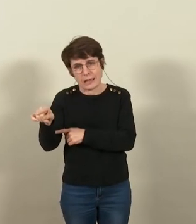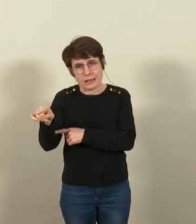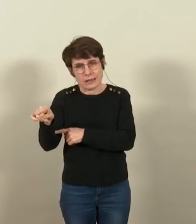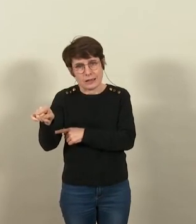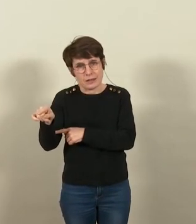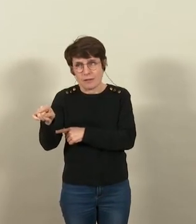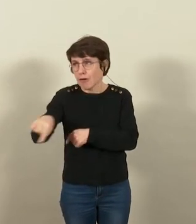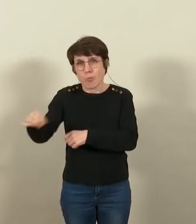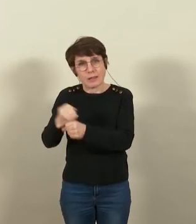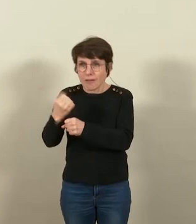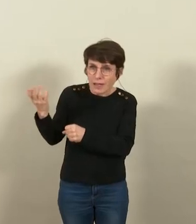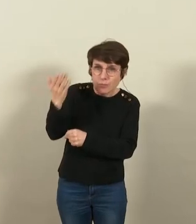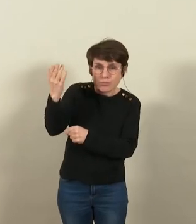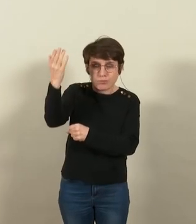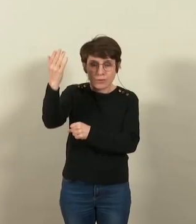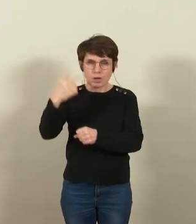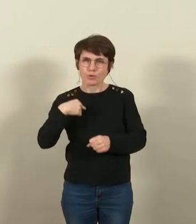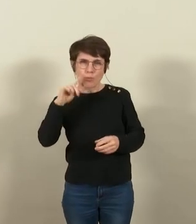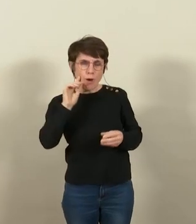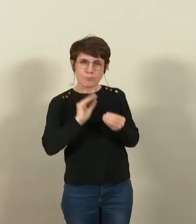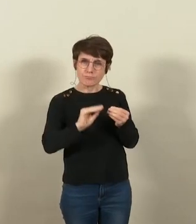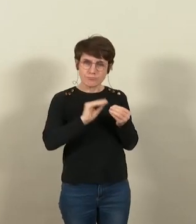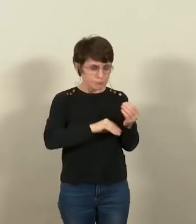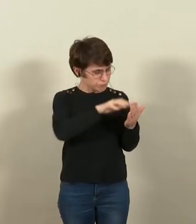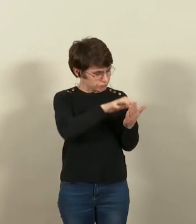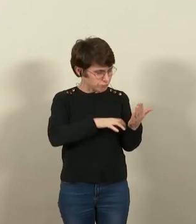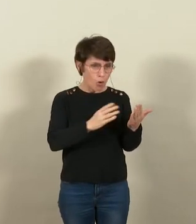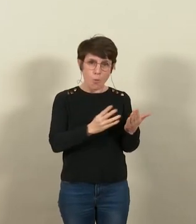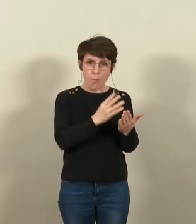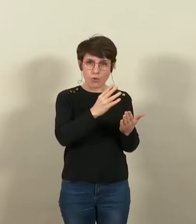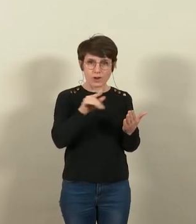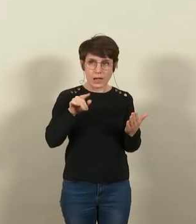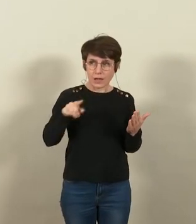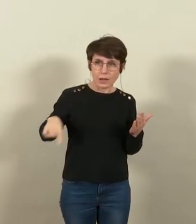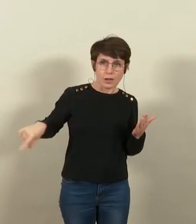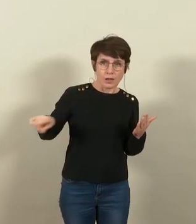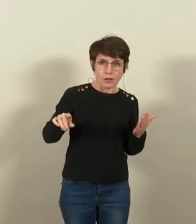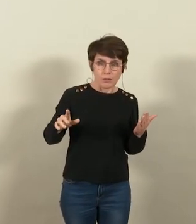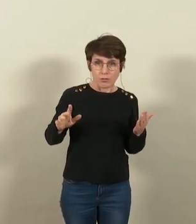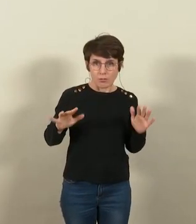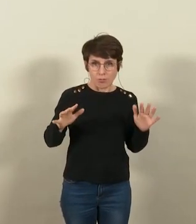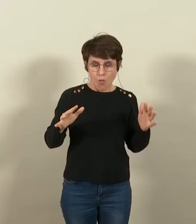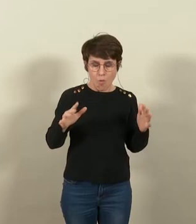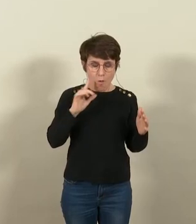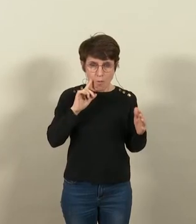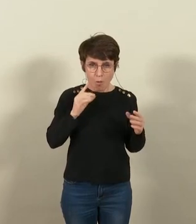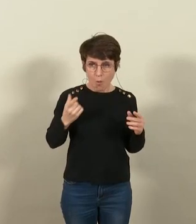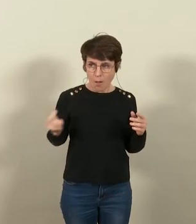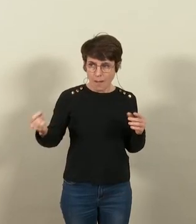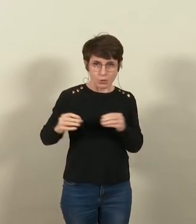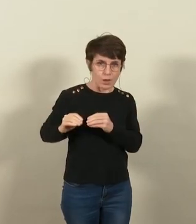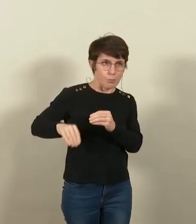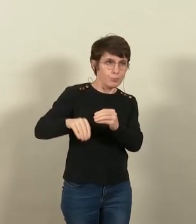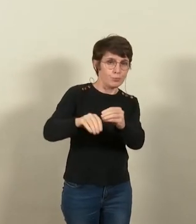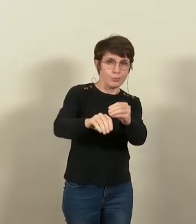un travail extraordinaire alors je me demande sur sur votre projet si vous avez pas zappé je sais pas quoi mais vous avez quand même oublié donc